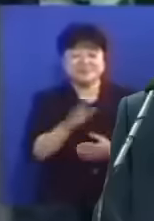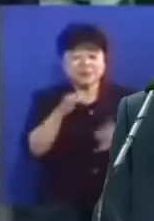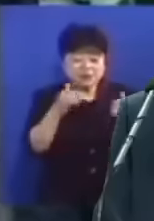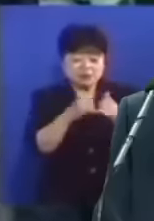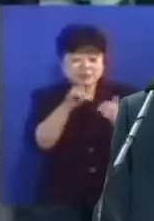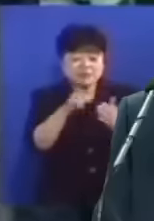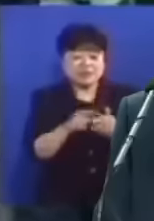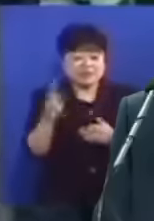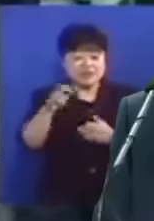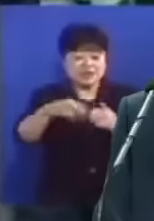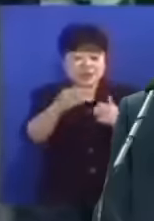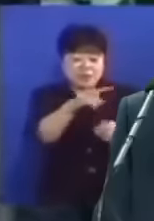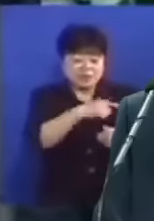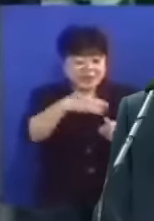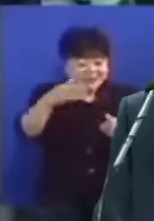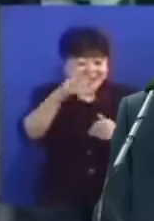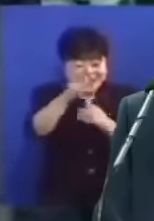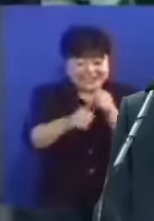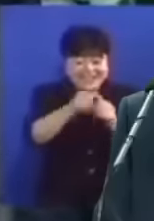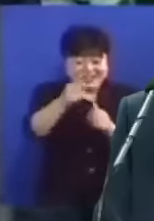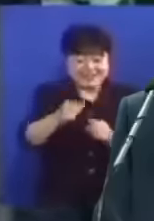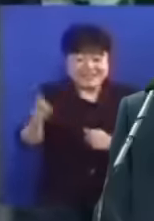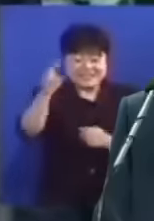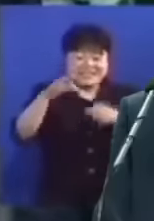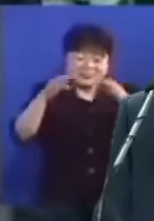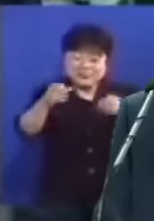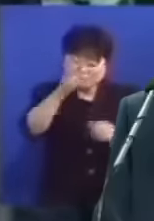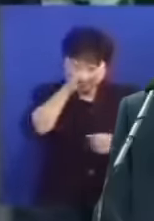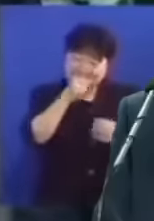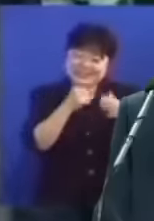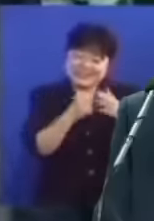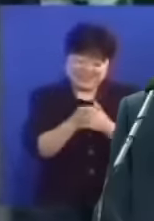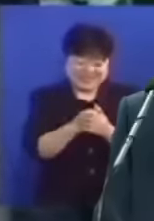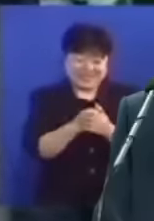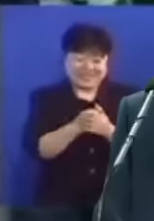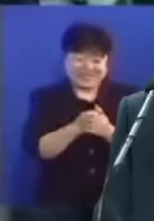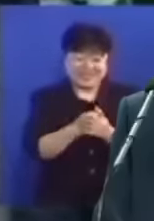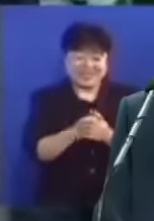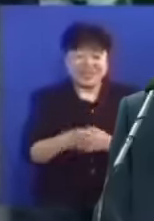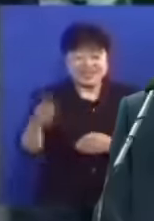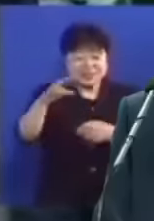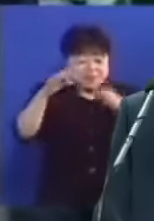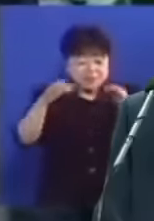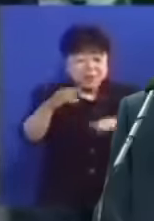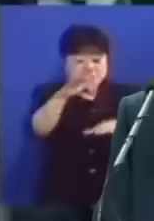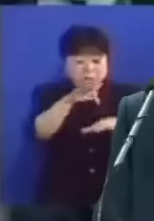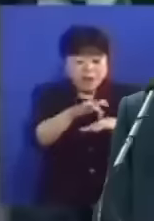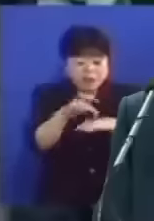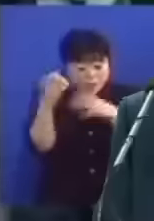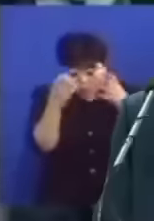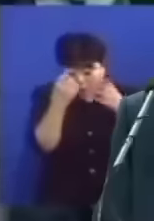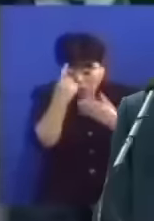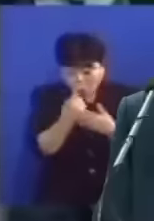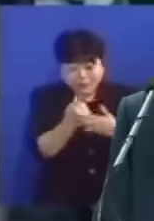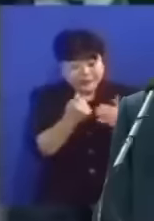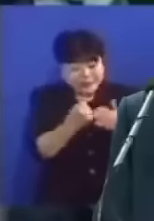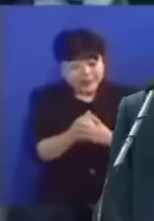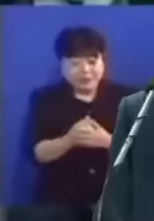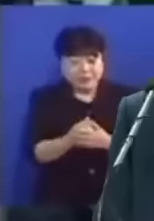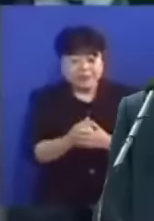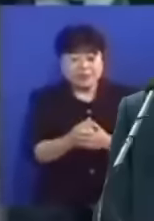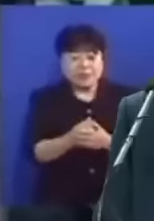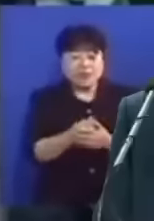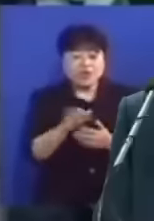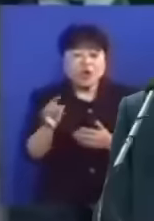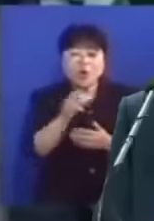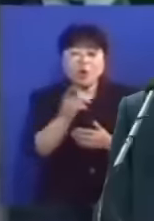그것은 하나님이 찬미를 그렇게 좋아하고 찬미를 하면 마귀의 진에 큰 혼돈이 온다는 것을 요수아버지